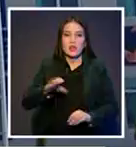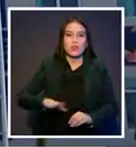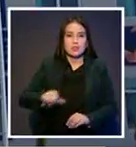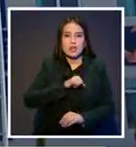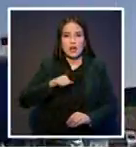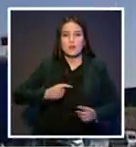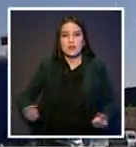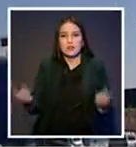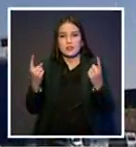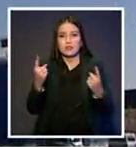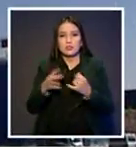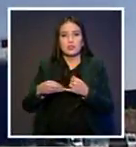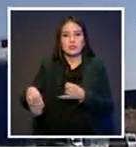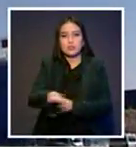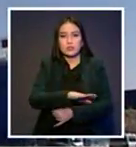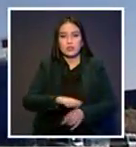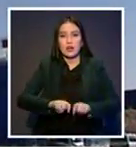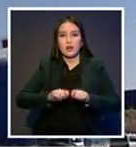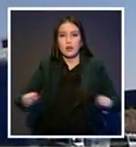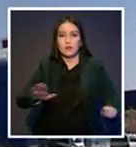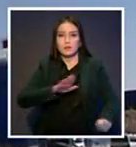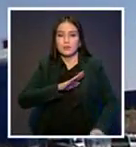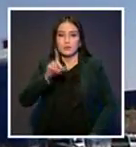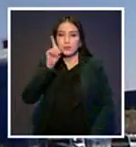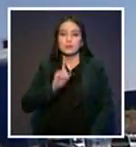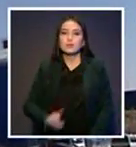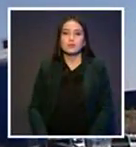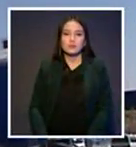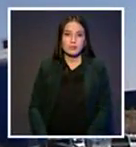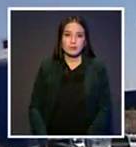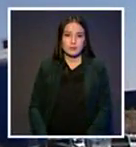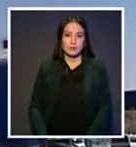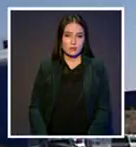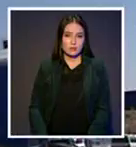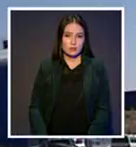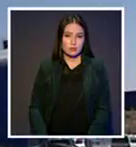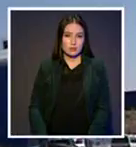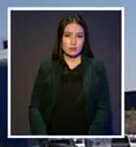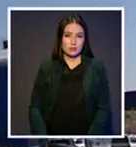жүйесін құруға жасалған алғы шарт. Алматы, Абдраман, Амангелді Сейтхан, Ержан Жаңбырбай, Қазақстан ұлттық телеарнасы.